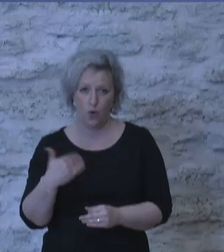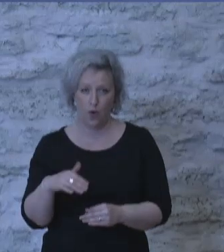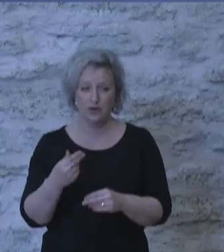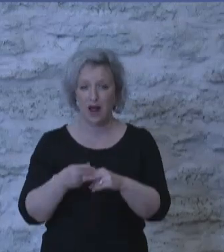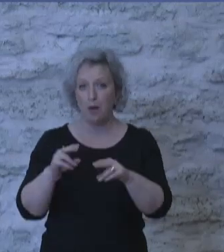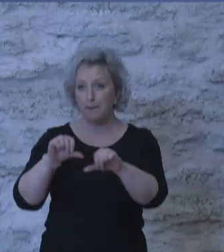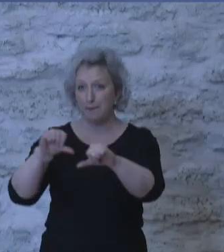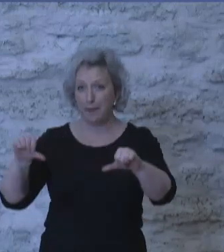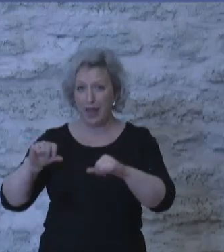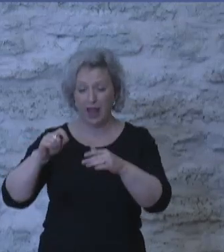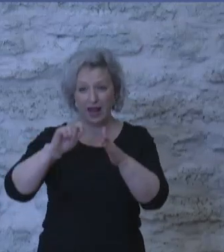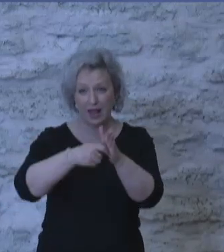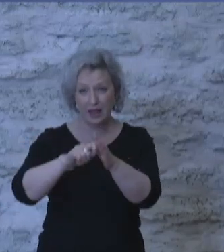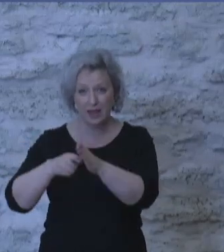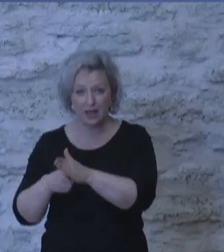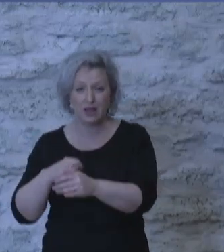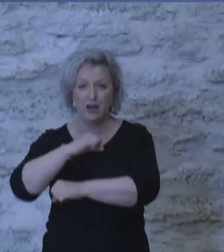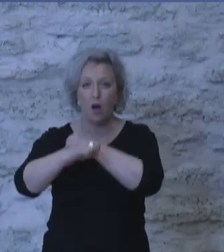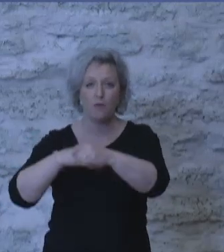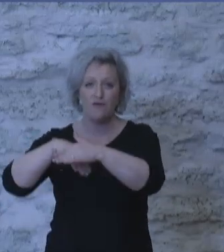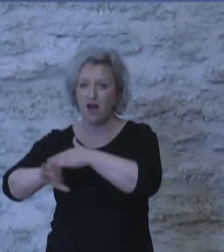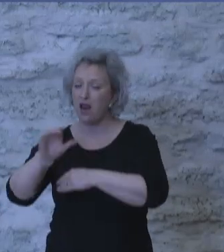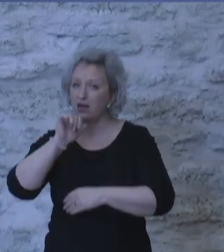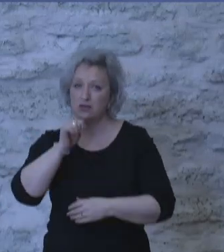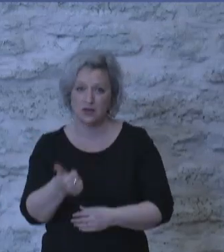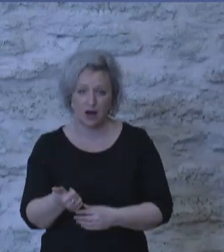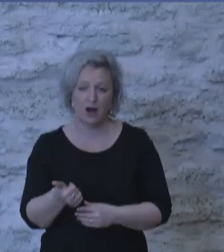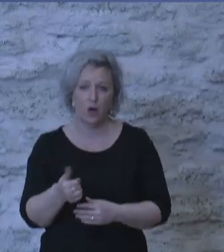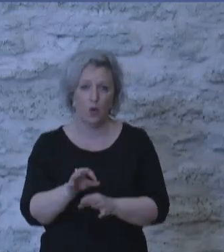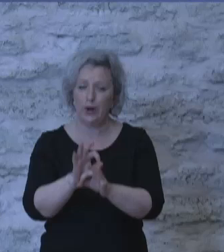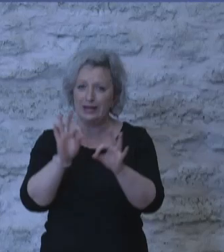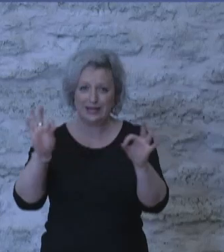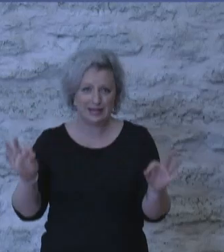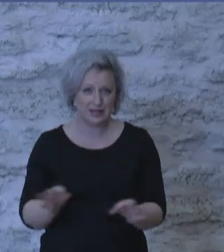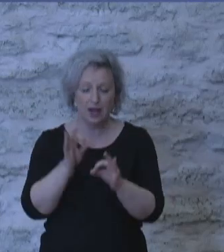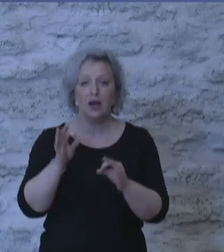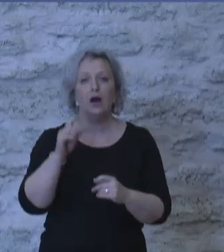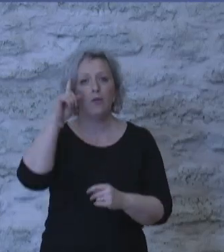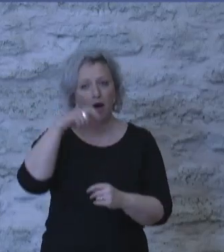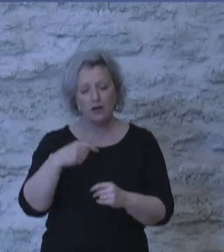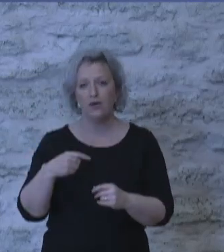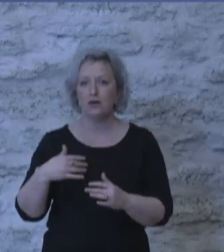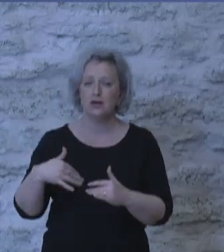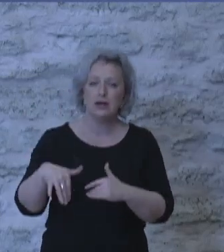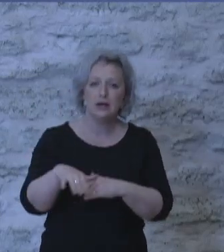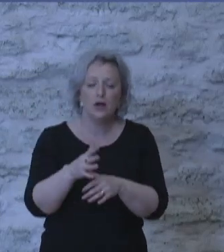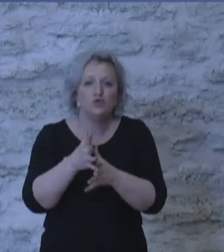kinni ja ka kaupeljapoole ei liigu. Nii et ma arvan, meie jooks kõige suurem garanti